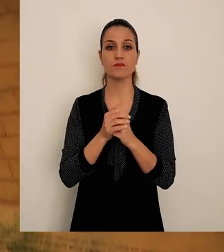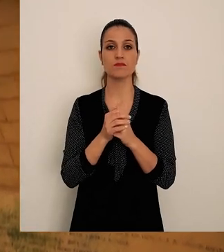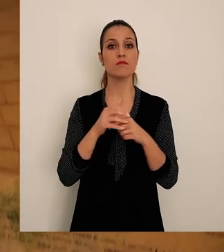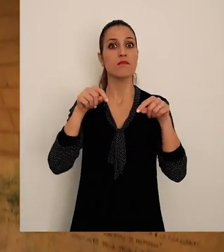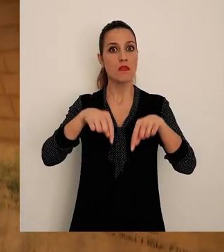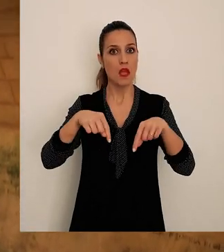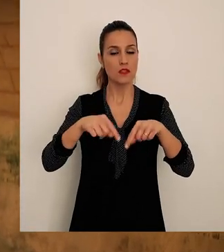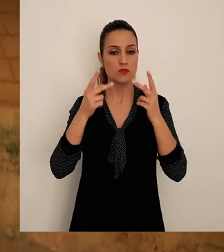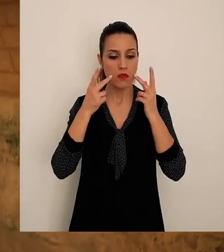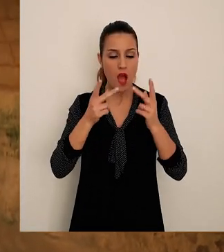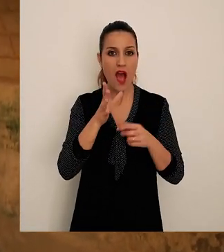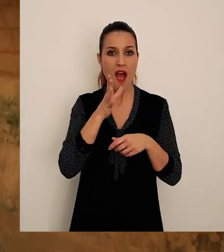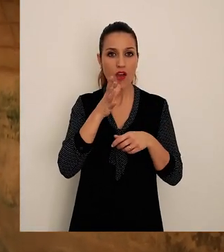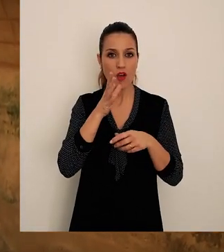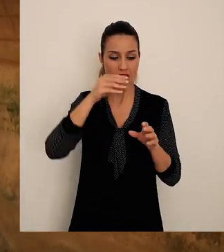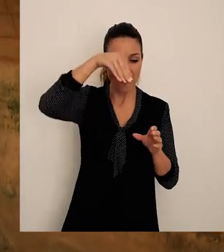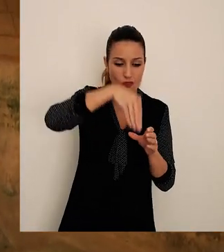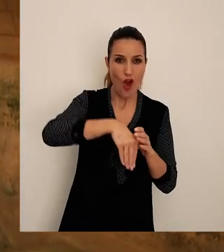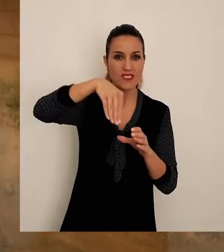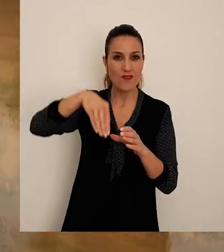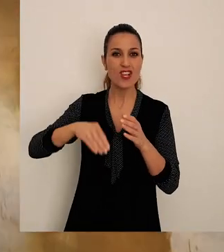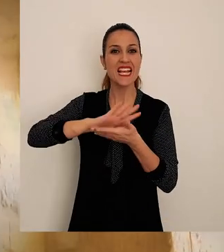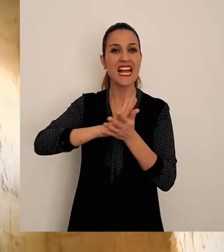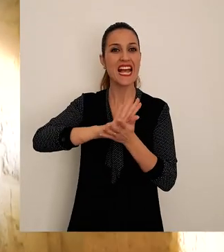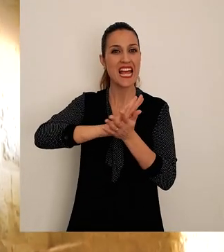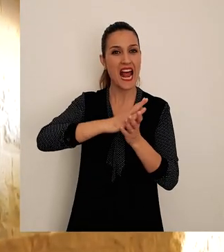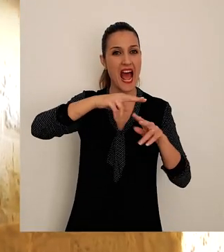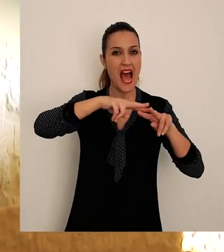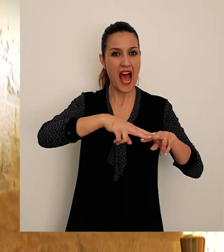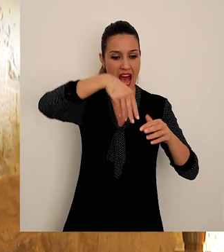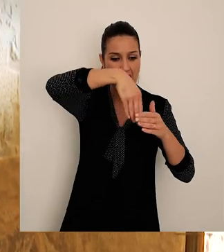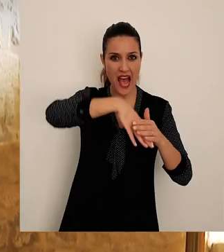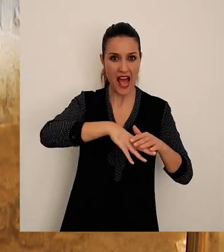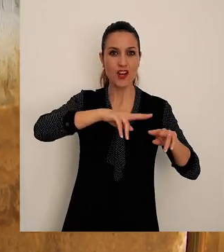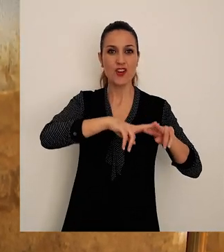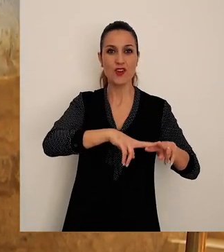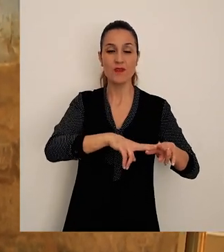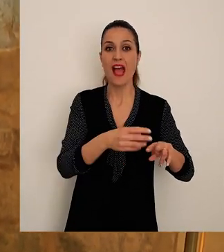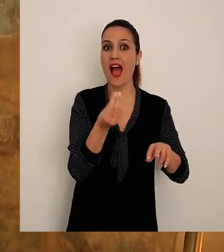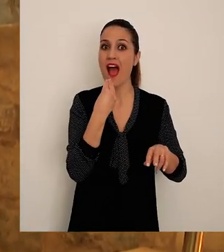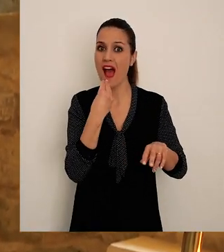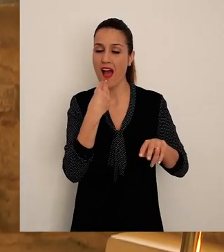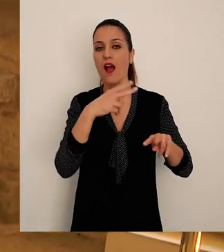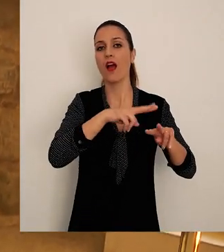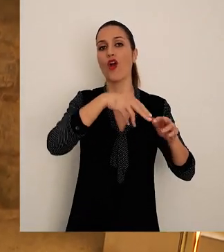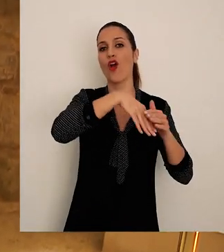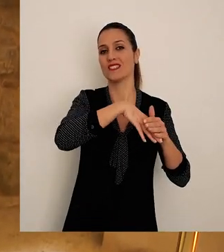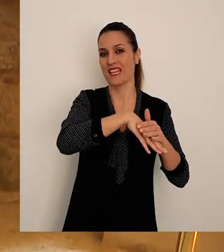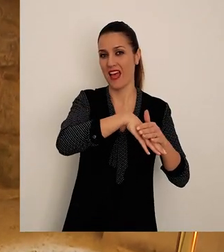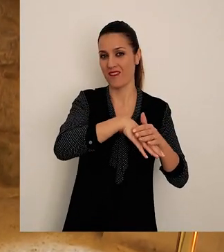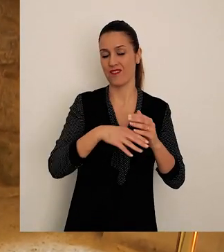Qui sono ancora presenti e ben visibili numerose fosse granaie usate per la conservazione delle derrate alimentari.